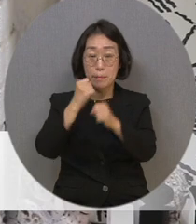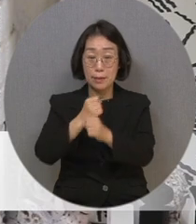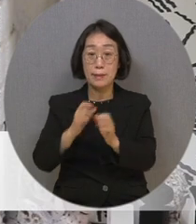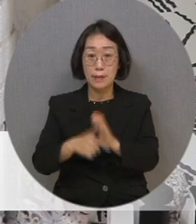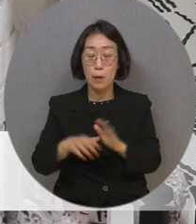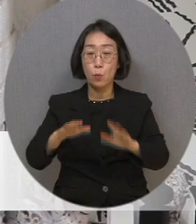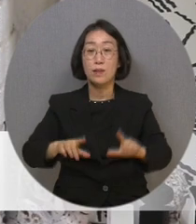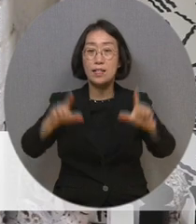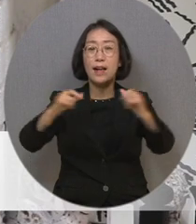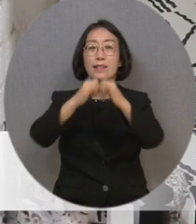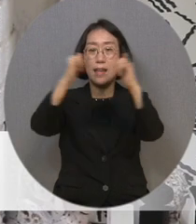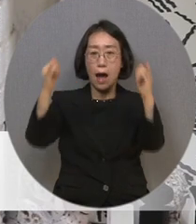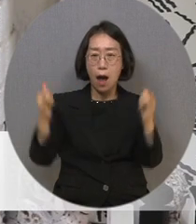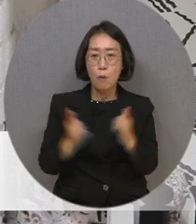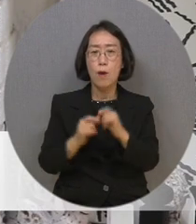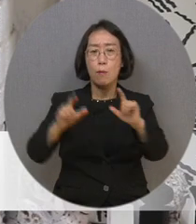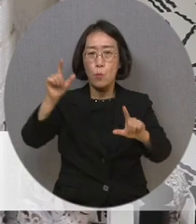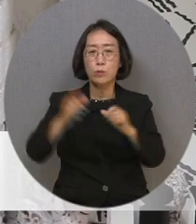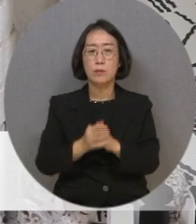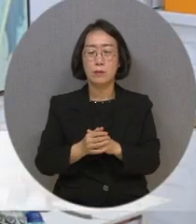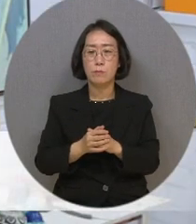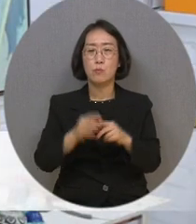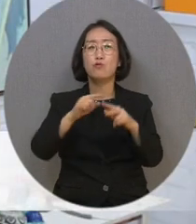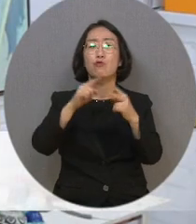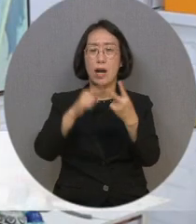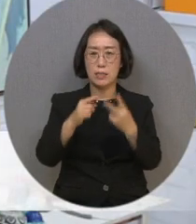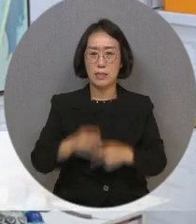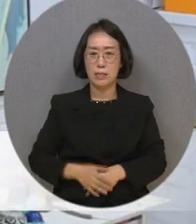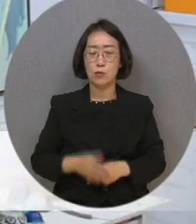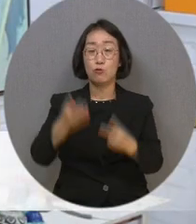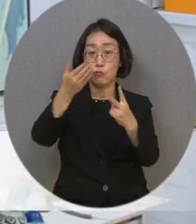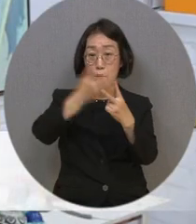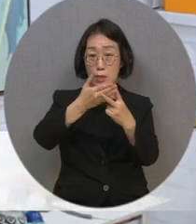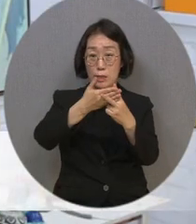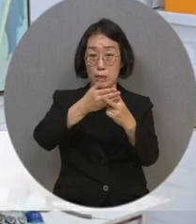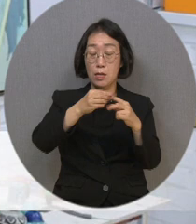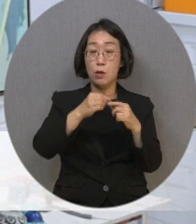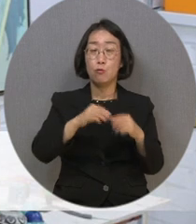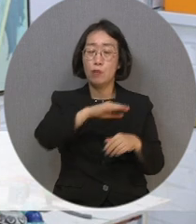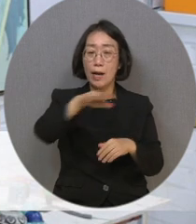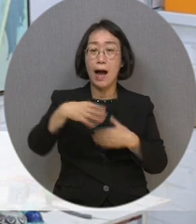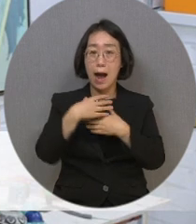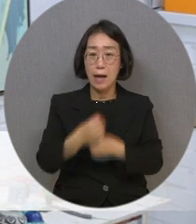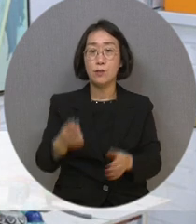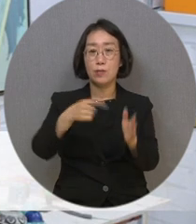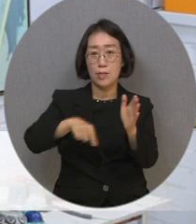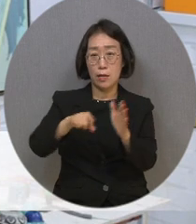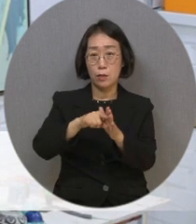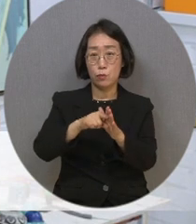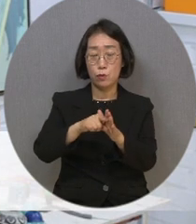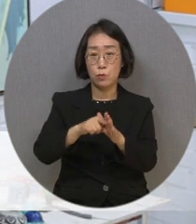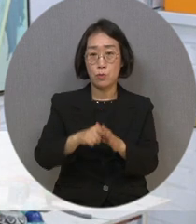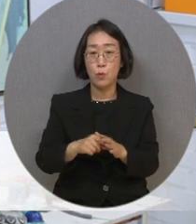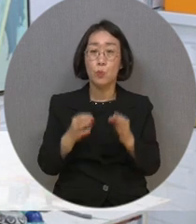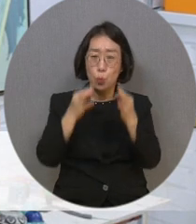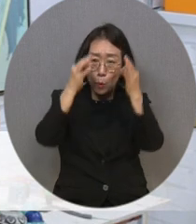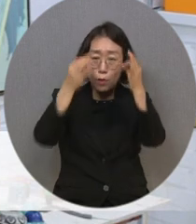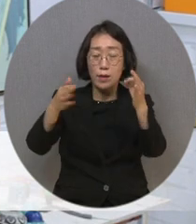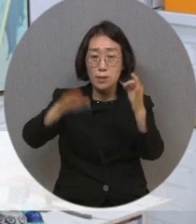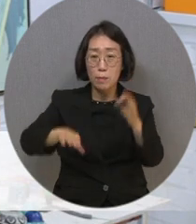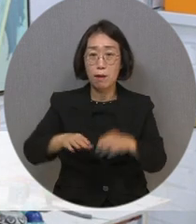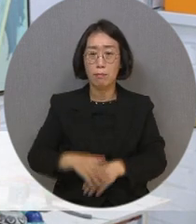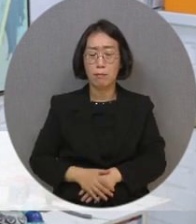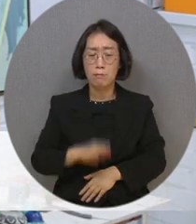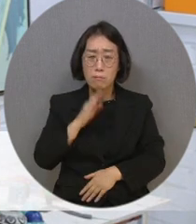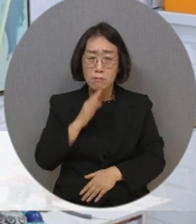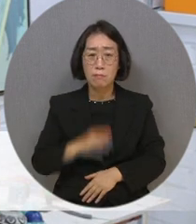대한 어떤 두 가지 측면인 것 같아요. 우리가 안전하게 살기 위해서 노력하지만은 그 노력한다고